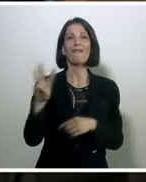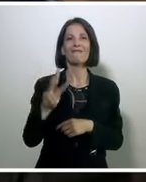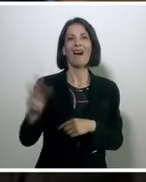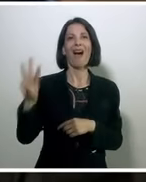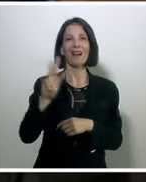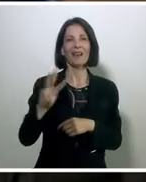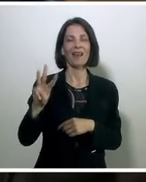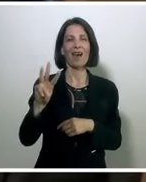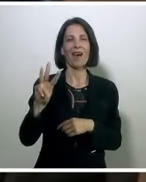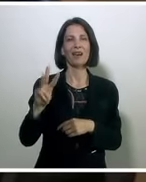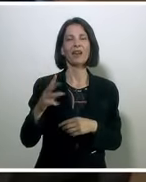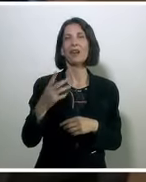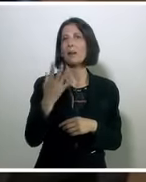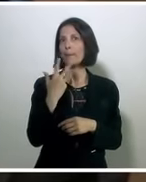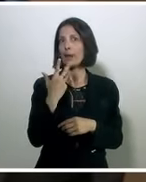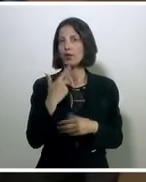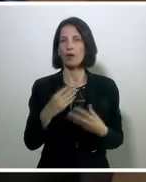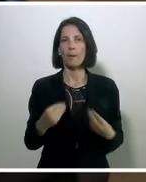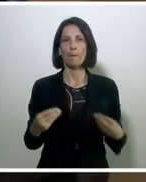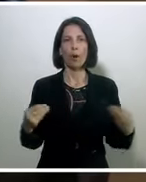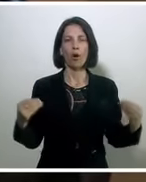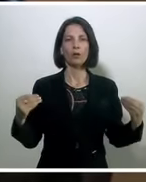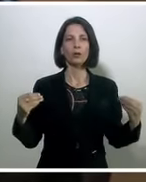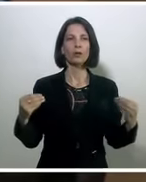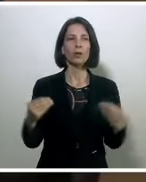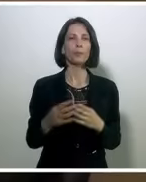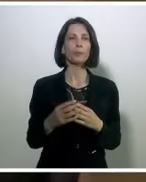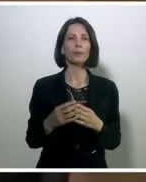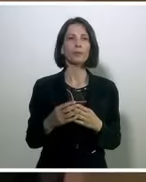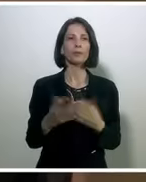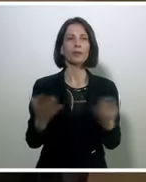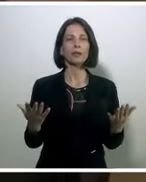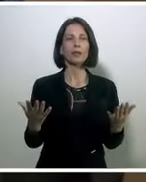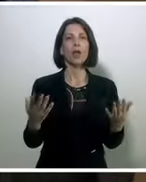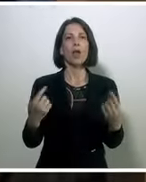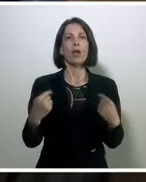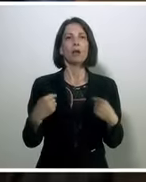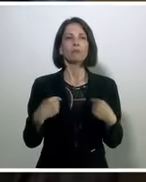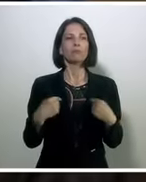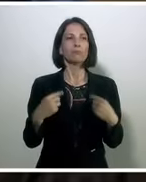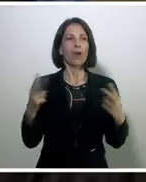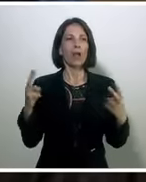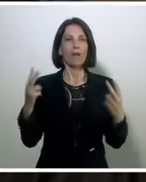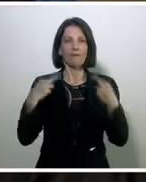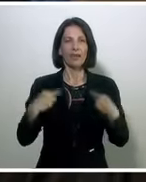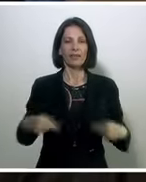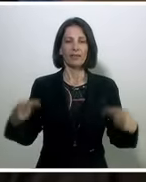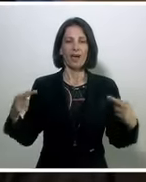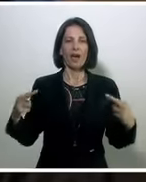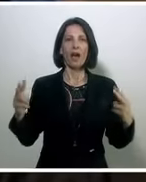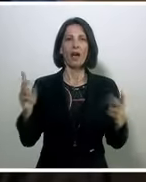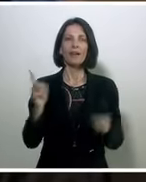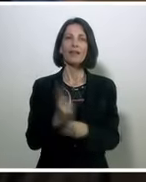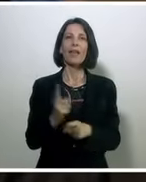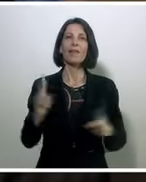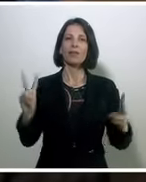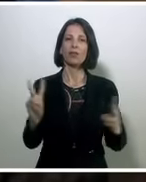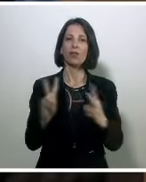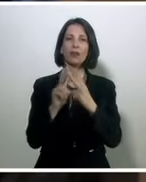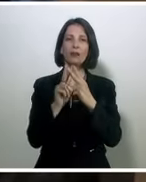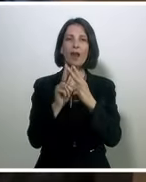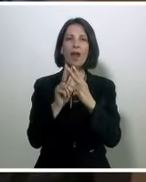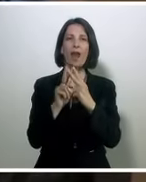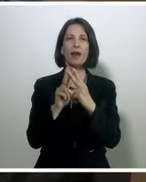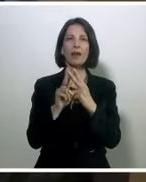diceva non potrà prescindere dall'incontro con le forze Creative per definizione con le forze intellettuali della Cultura